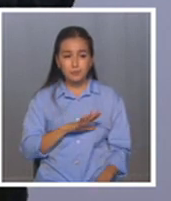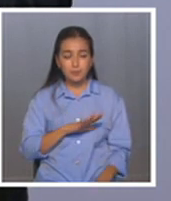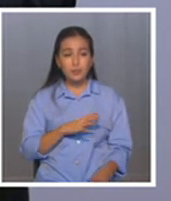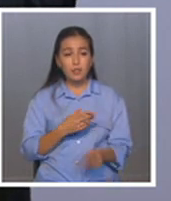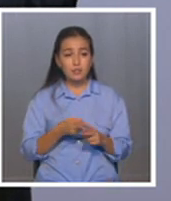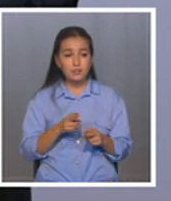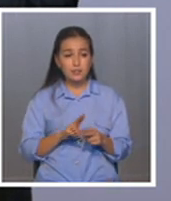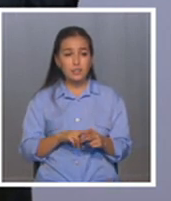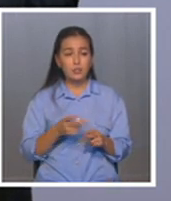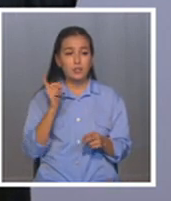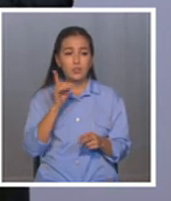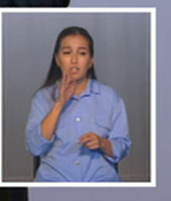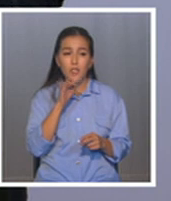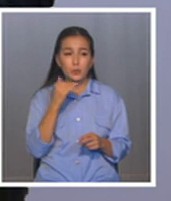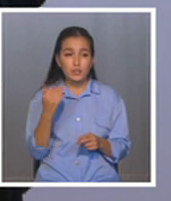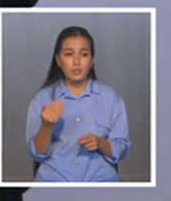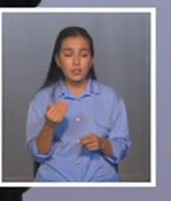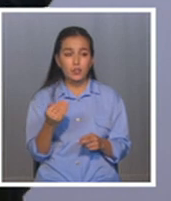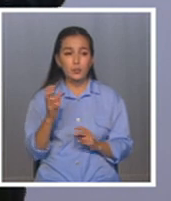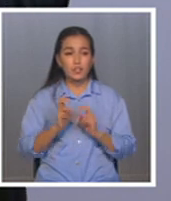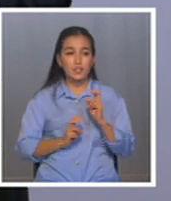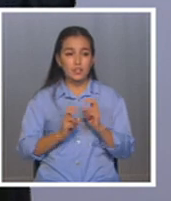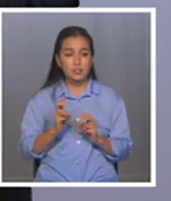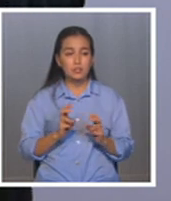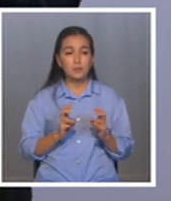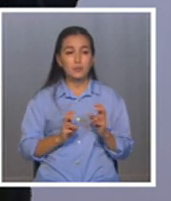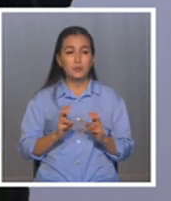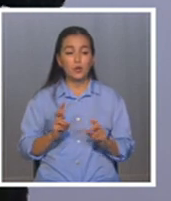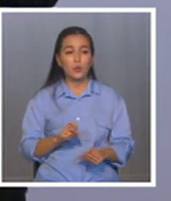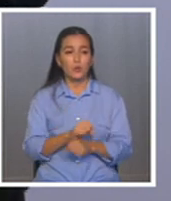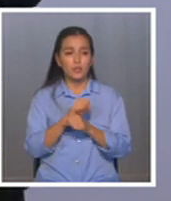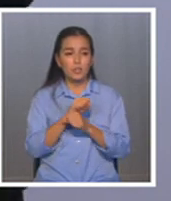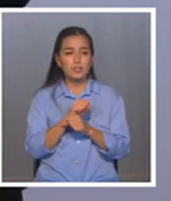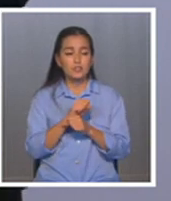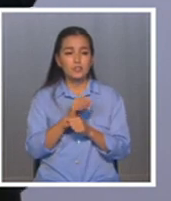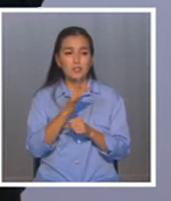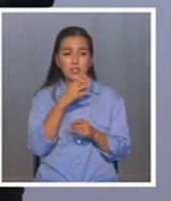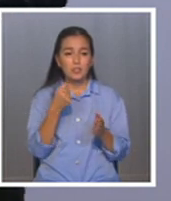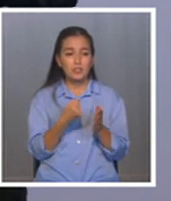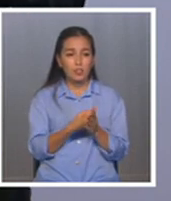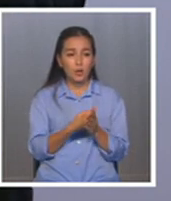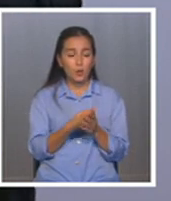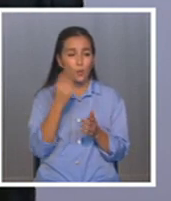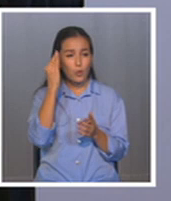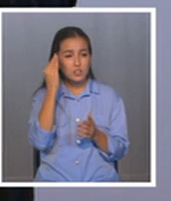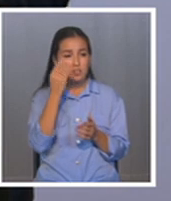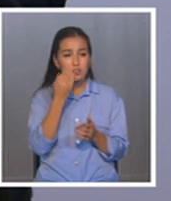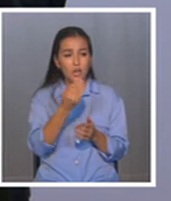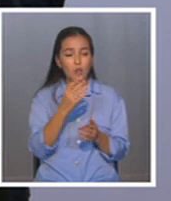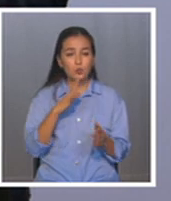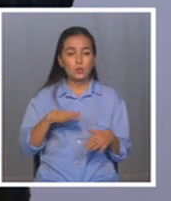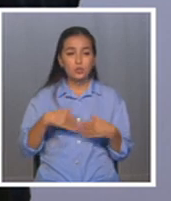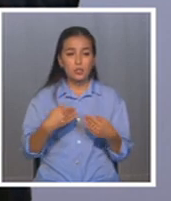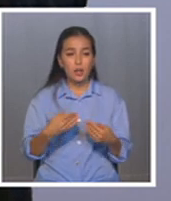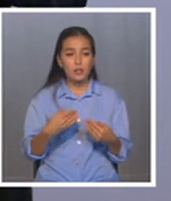көне дәуірден өнеркәсіп төңкерісіне дейінгі ойшылдардың ұсынған